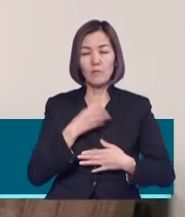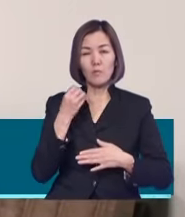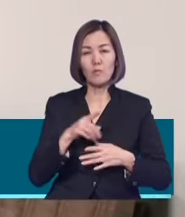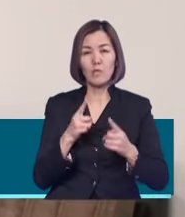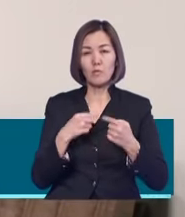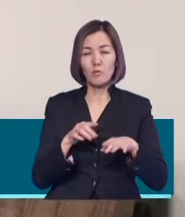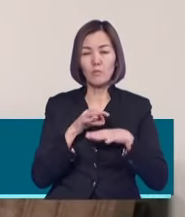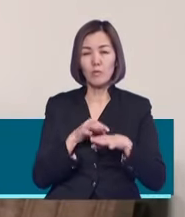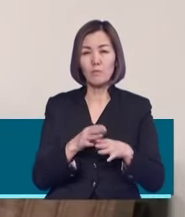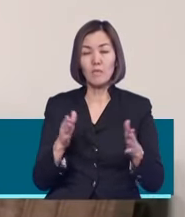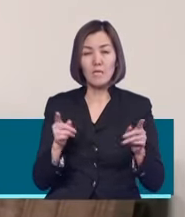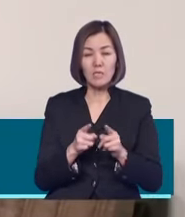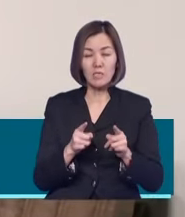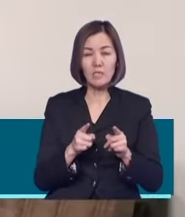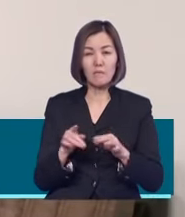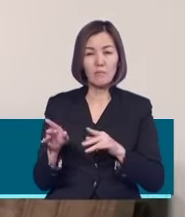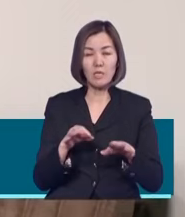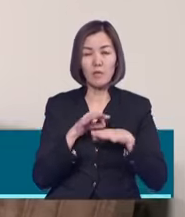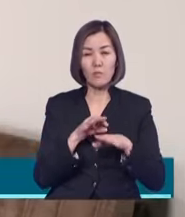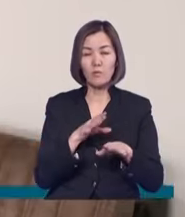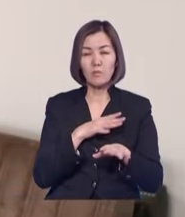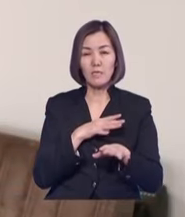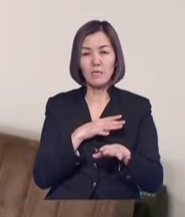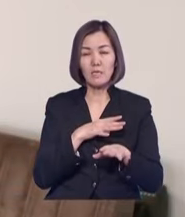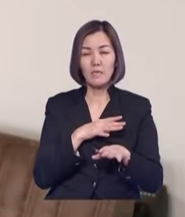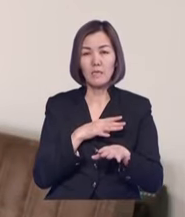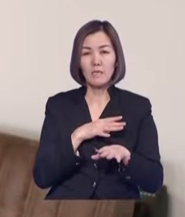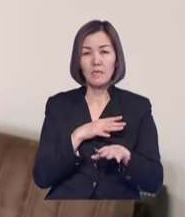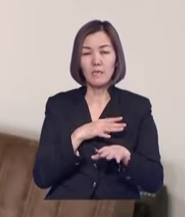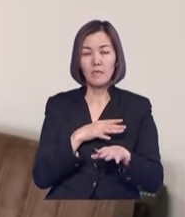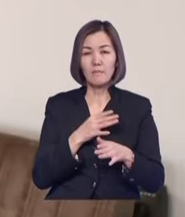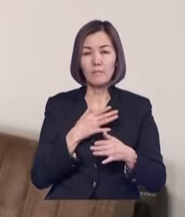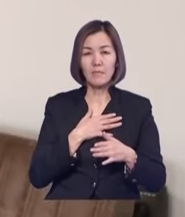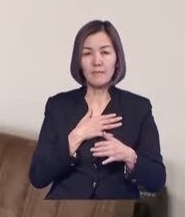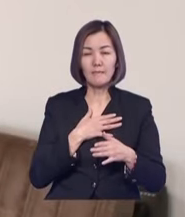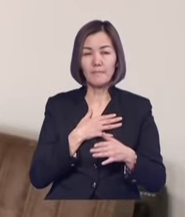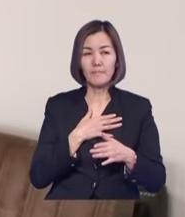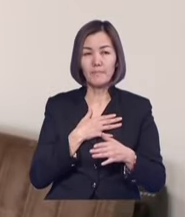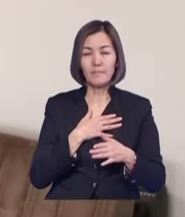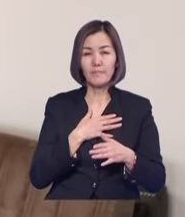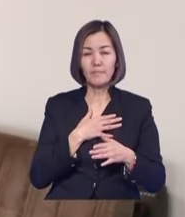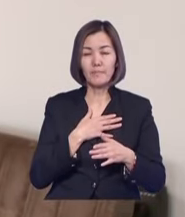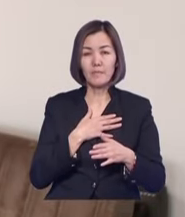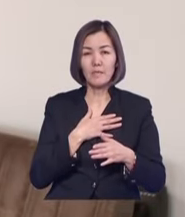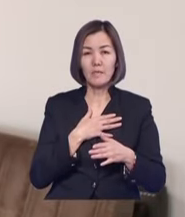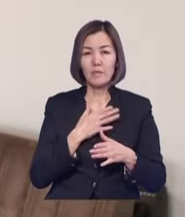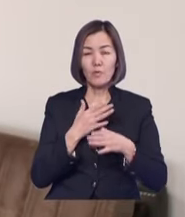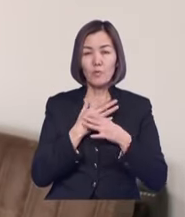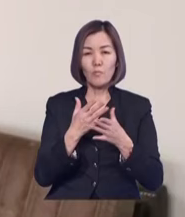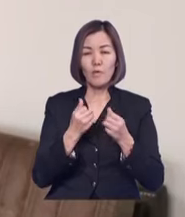ümdastırığı menen bugünkü kışıgırım işara ötüp jatır. Onun oda olsa, yani bizden osu jerde kömek aluşağa, kömek